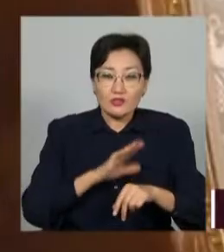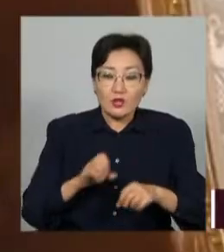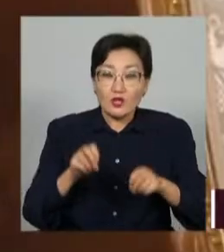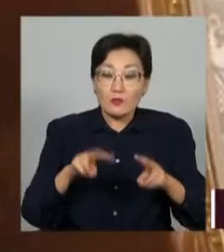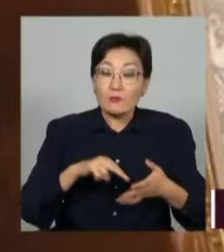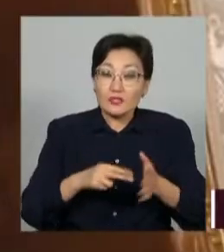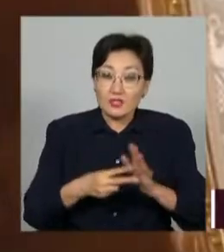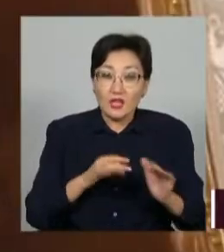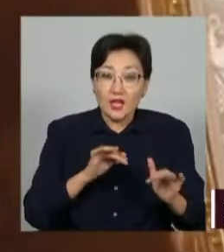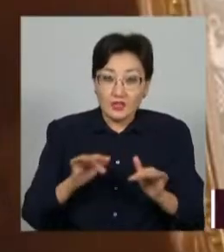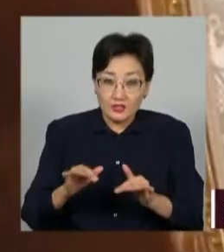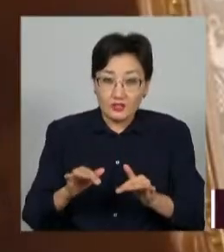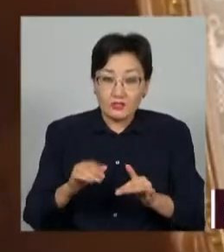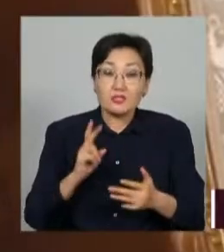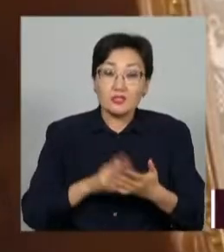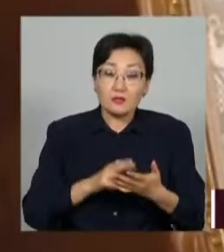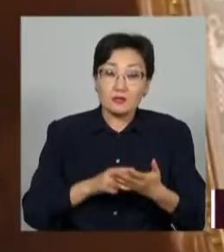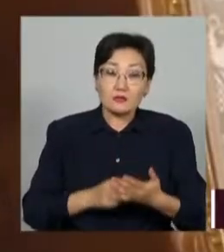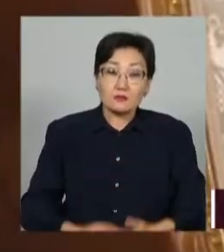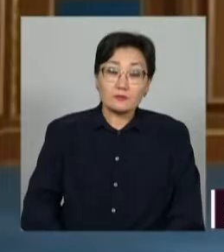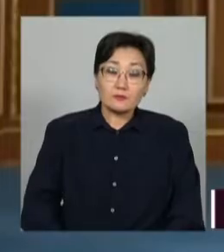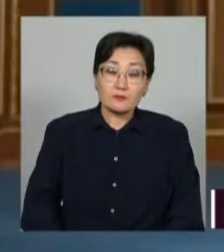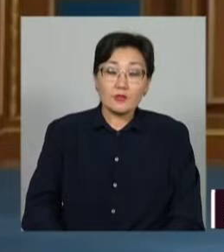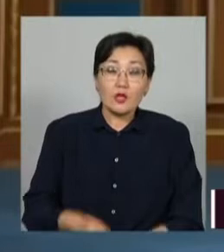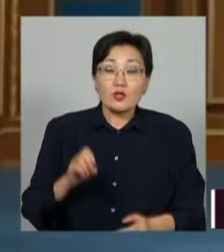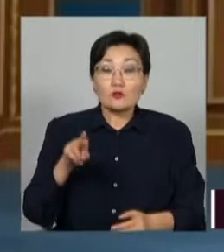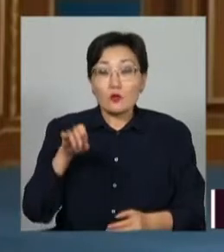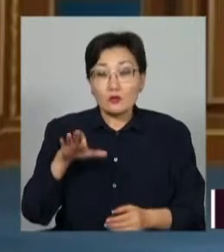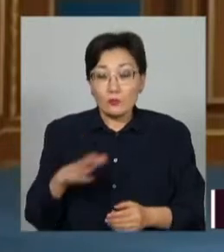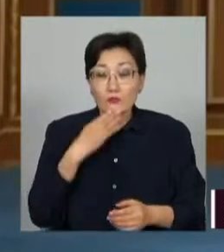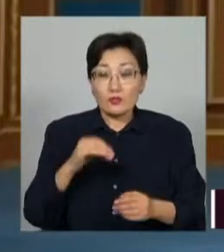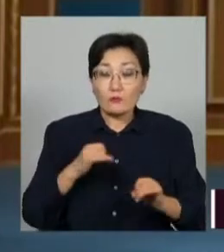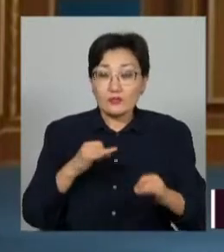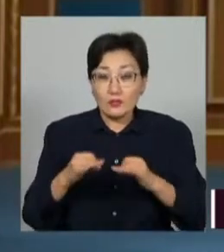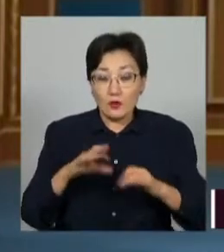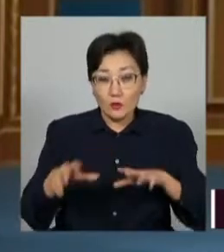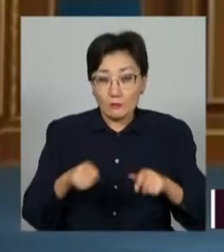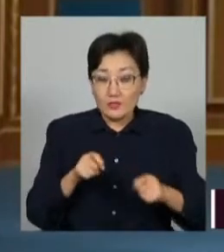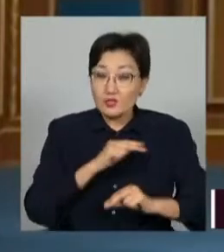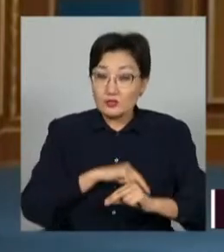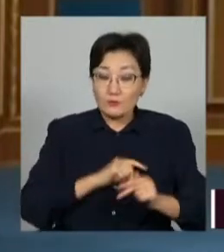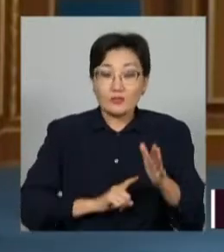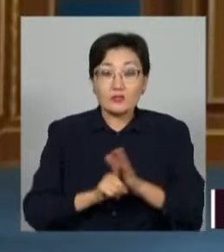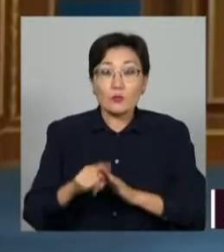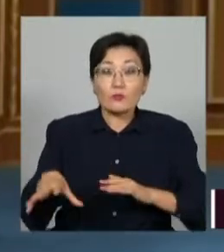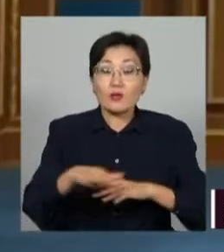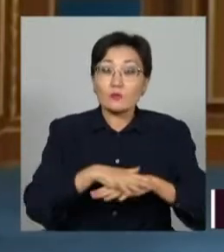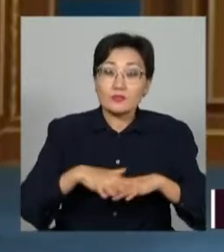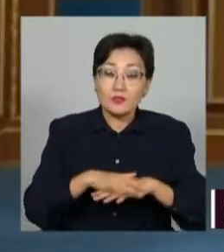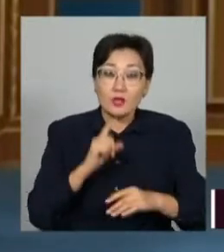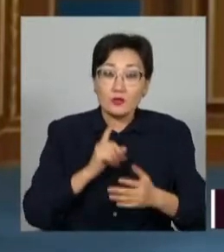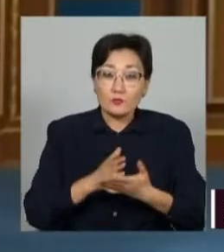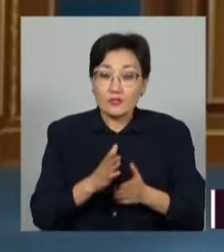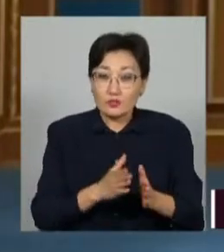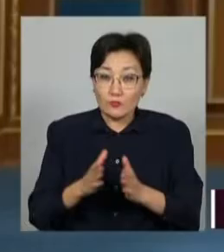жоспарда болған әрекет екенінің дәлелі. Қасым Жомарт Тоқаев өз сұхбатында президент миссиясы ең алдымен бүкіл қоғамда саяси